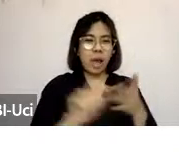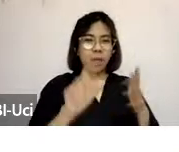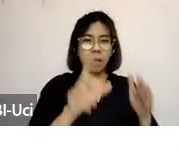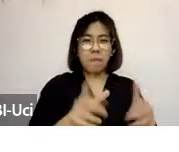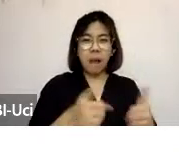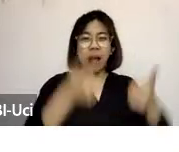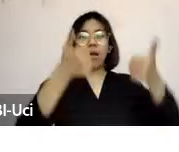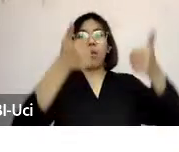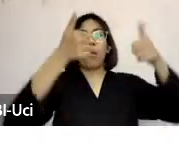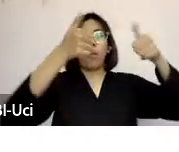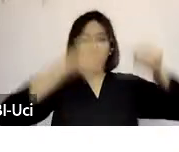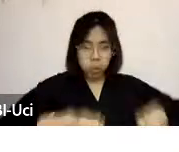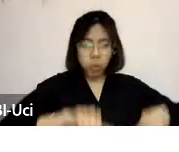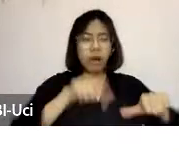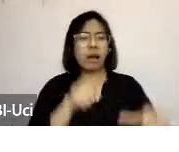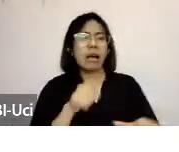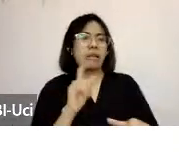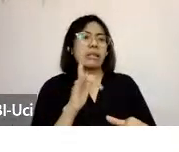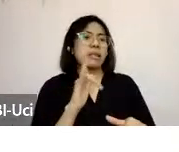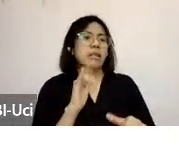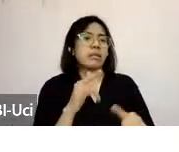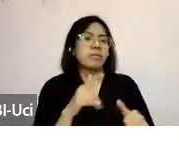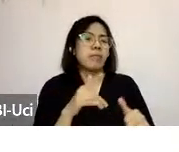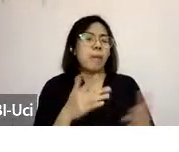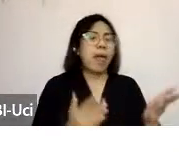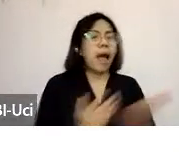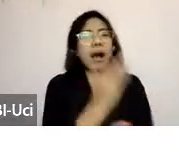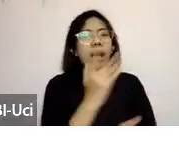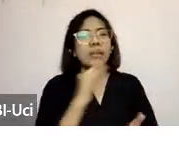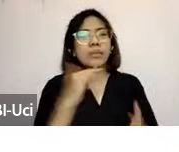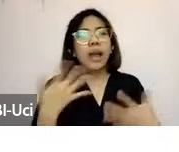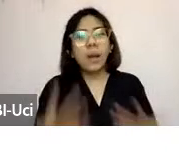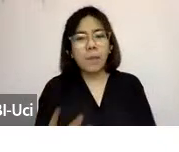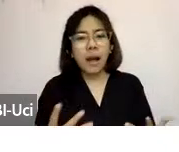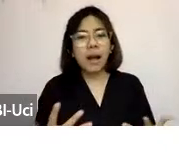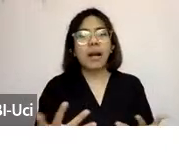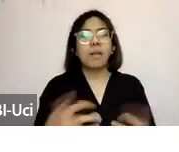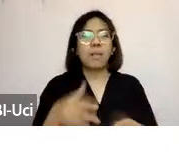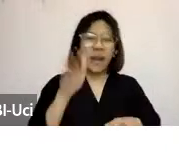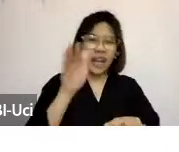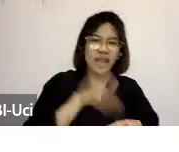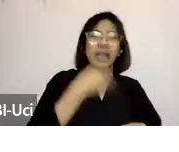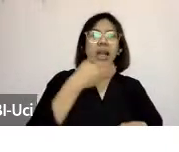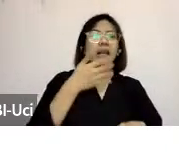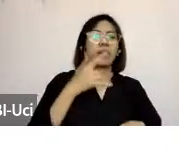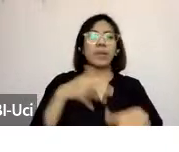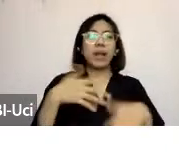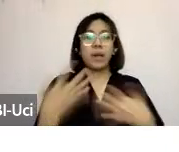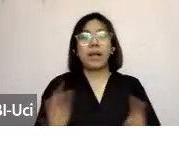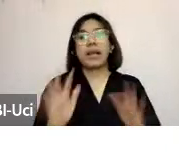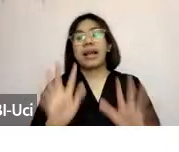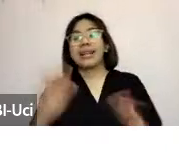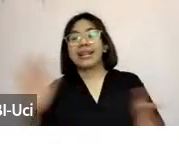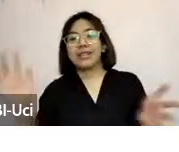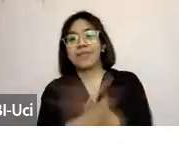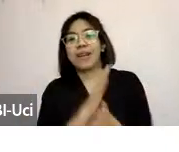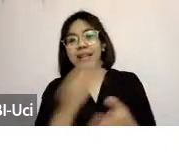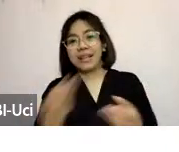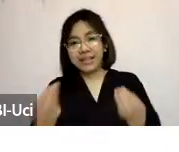menghina nah Karena itulah kesempatan ini mudah-mudahan bisa menjadi info